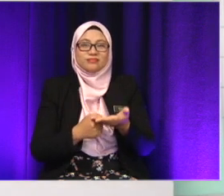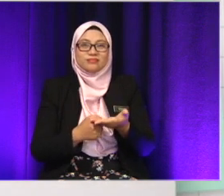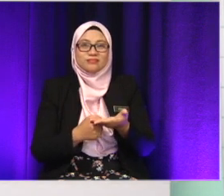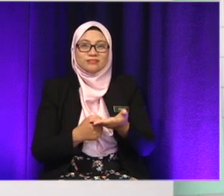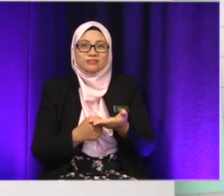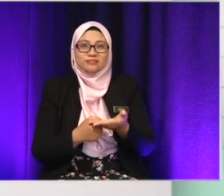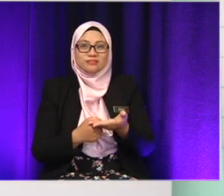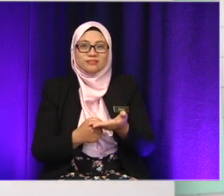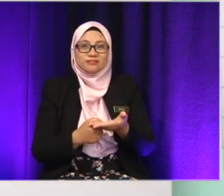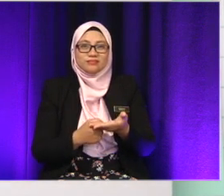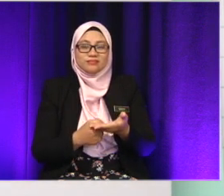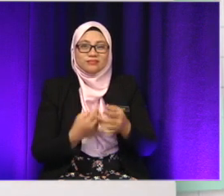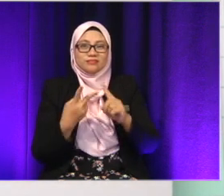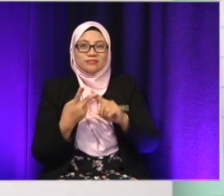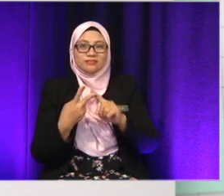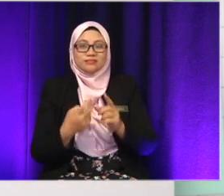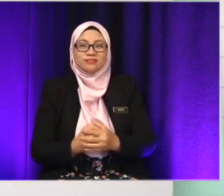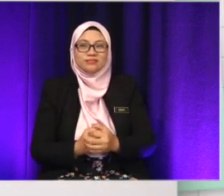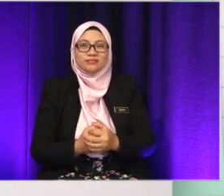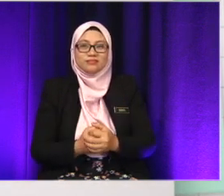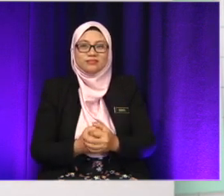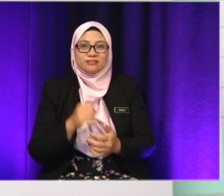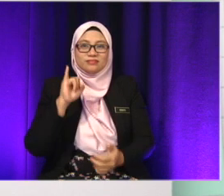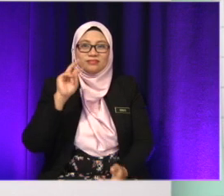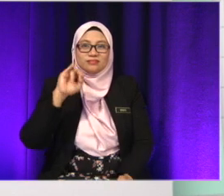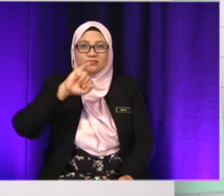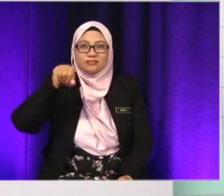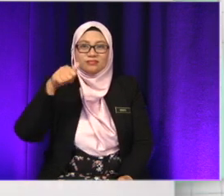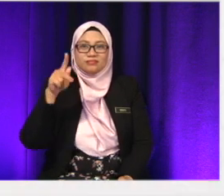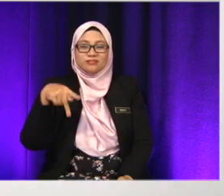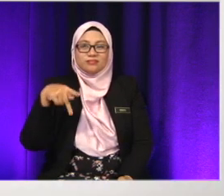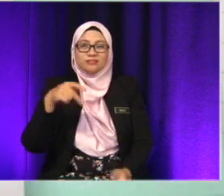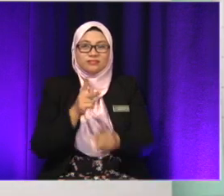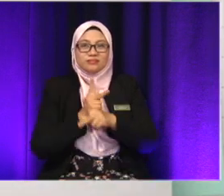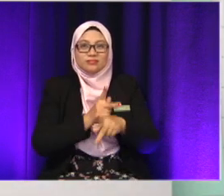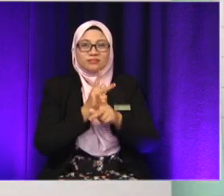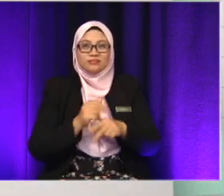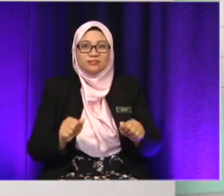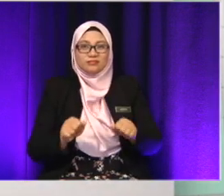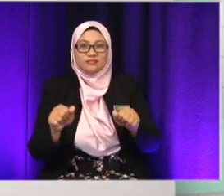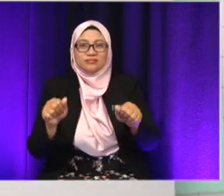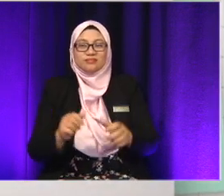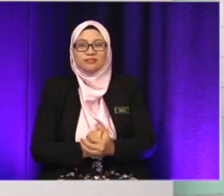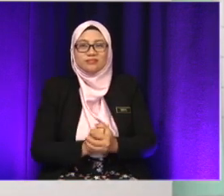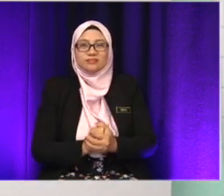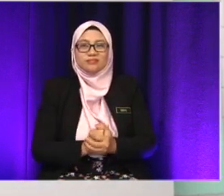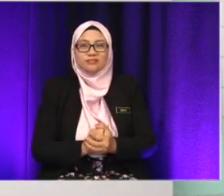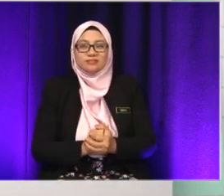nama je. Okey. Yang kedua kita ada injap kawalan aliran. Okey. Kita ada